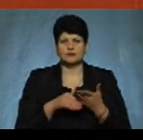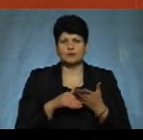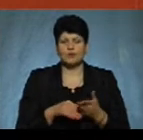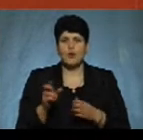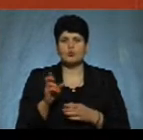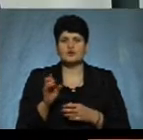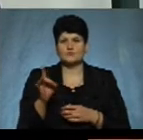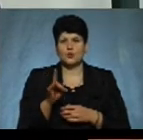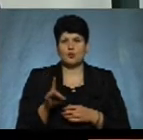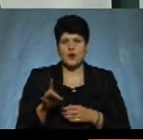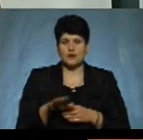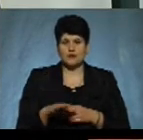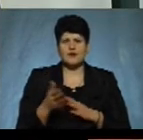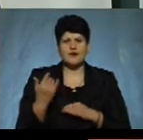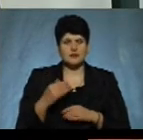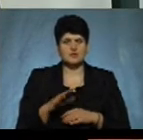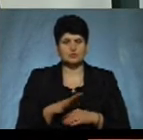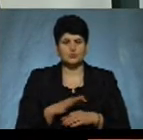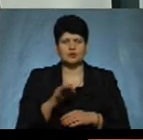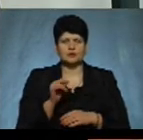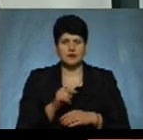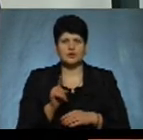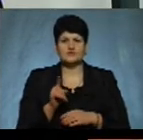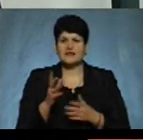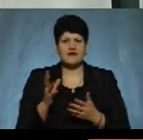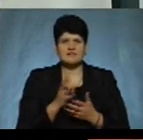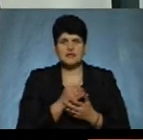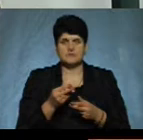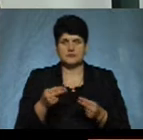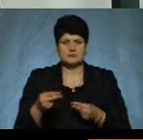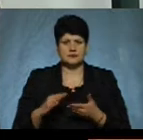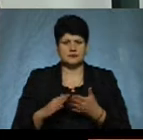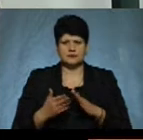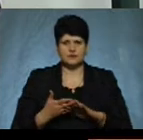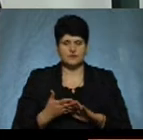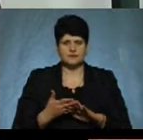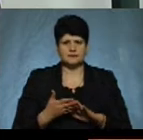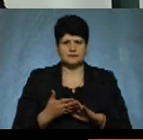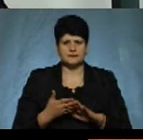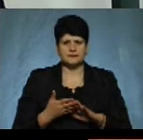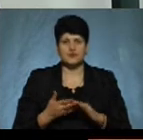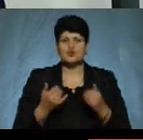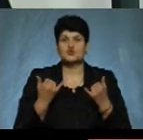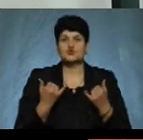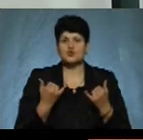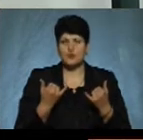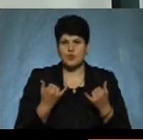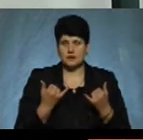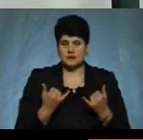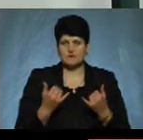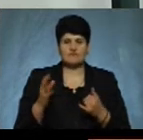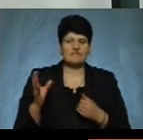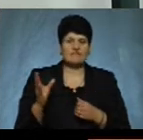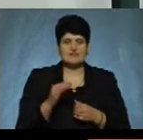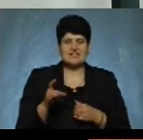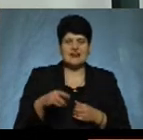районі? Раніше йшлося про те, що він не встигає укласти договір з НСЗУ. Звичайно, що сьогодні всі